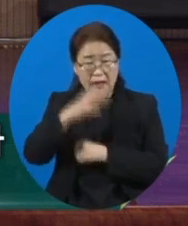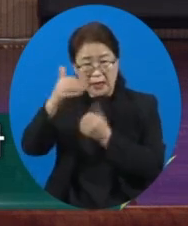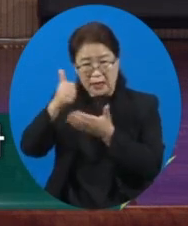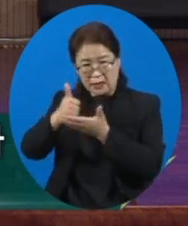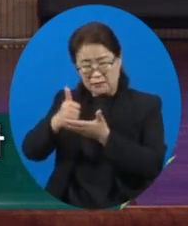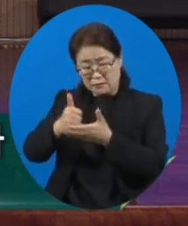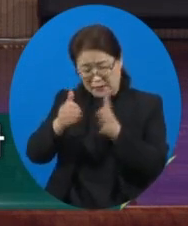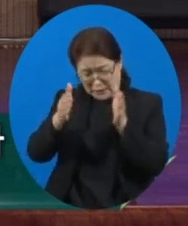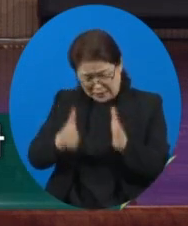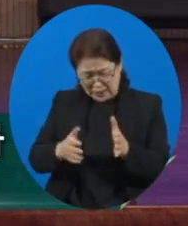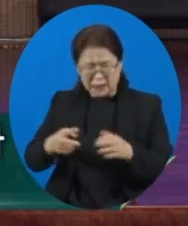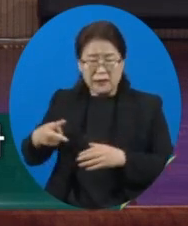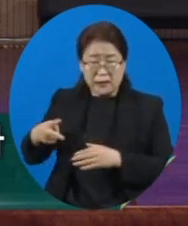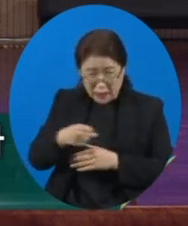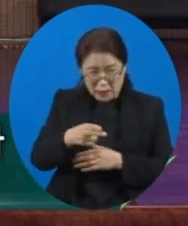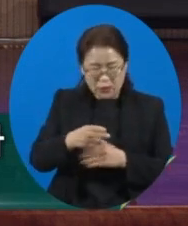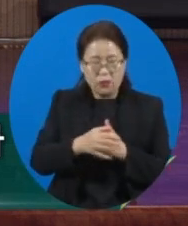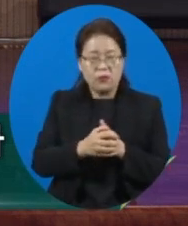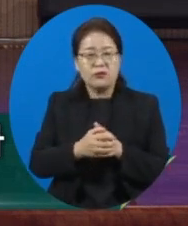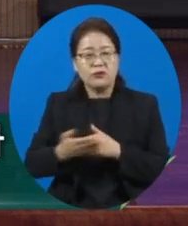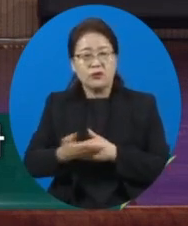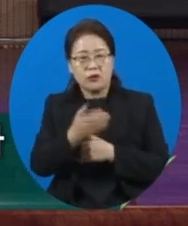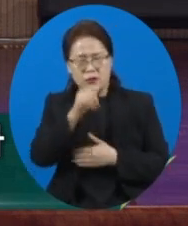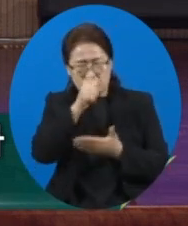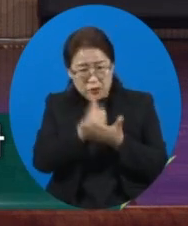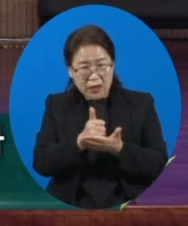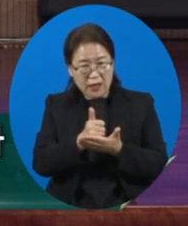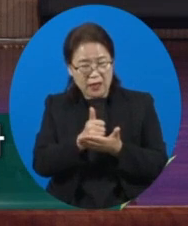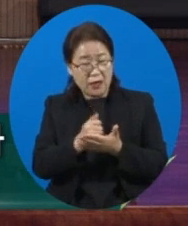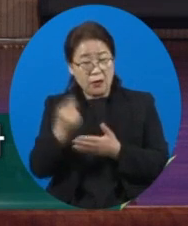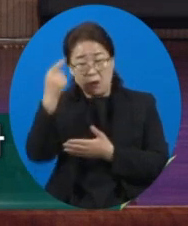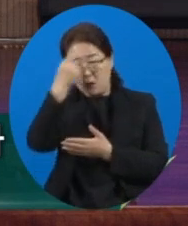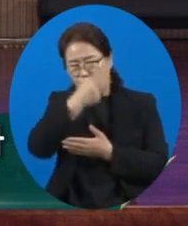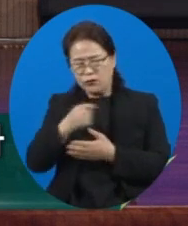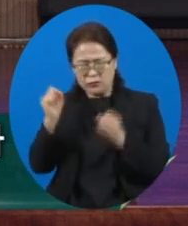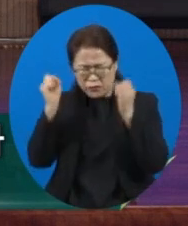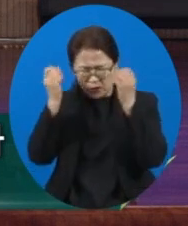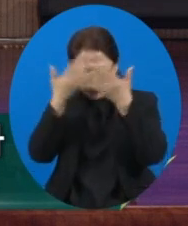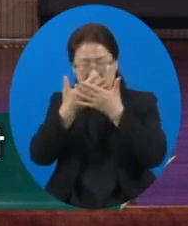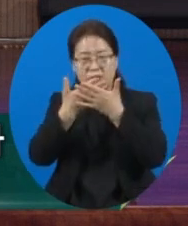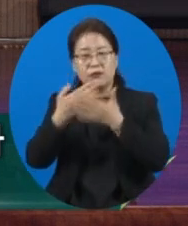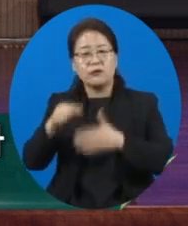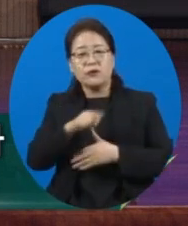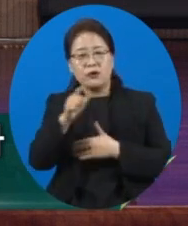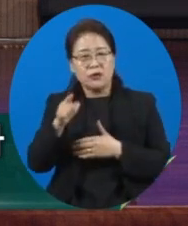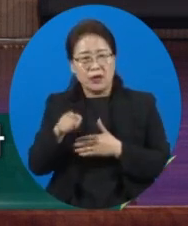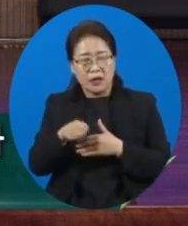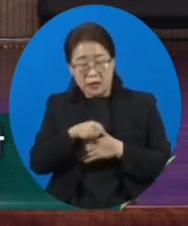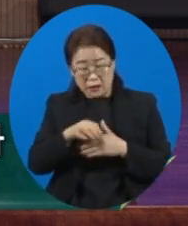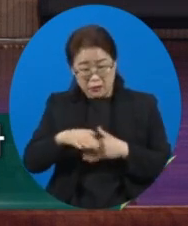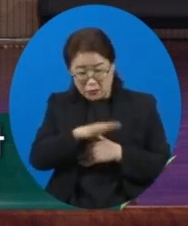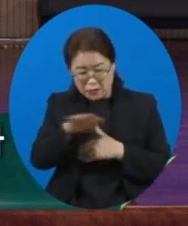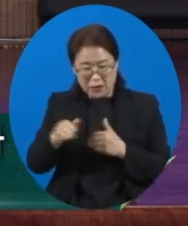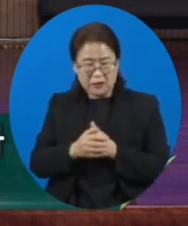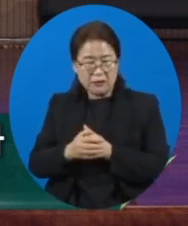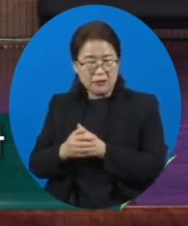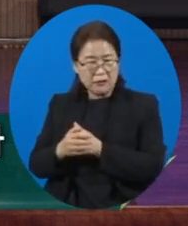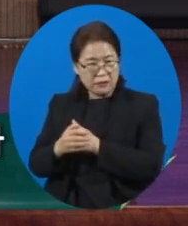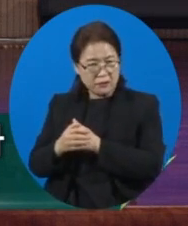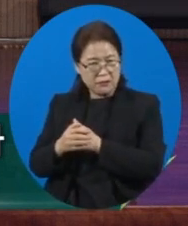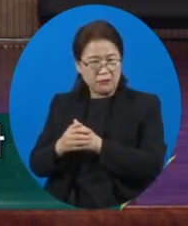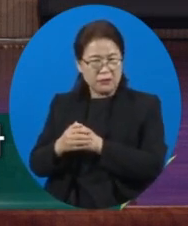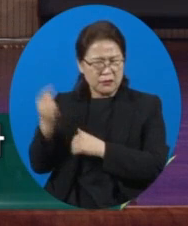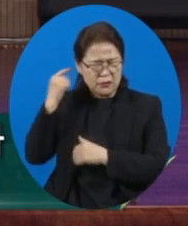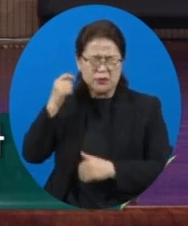하나님 사이를 갈라놓았고 너희 죄가 그의 얼굴을 가리어서 너희에게서 듣지 않으시게